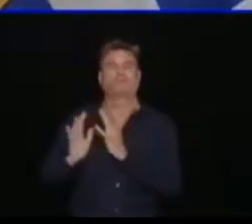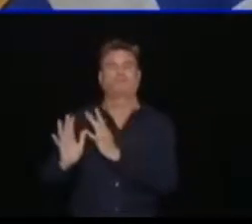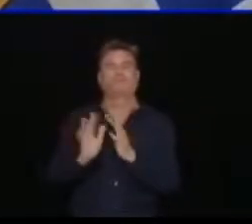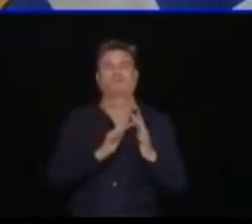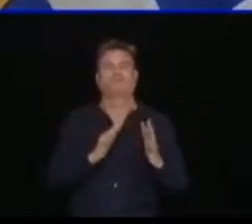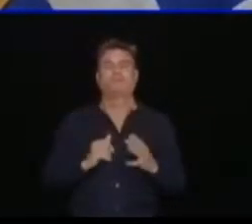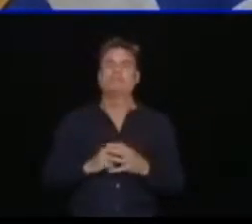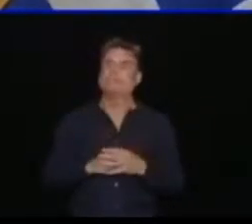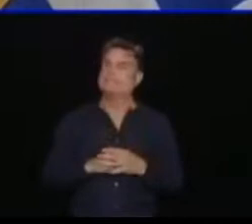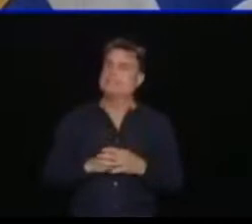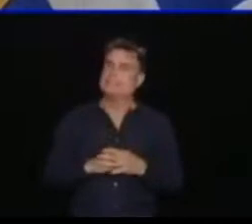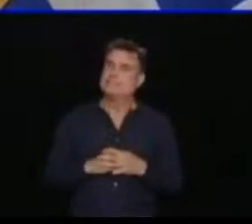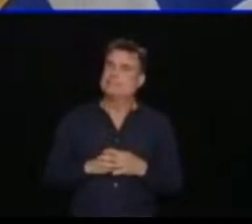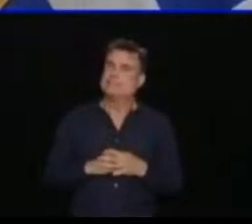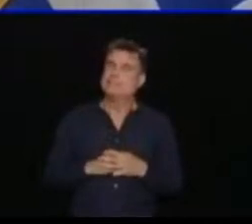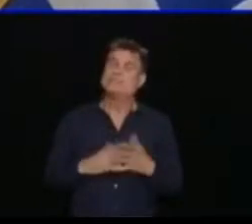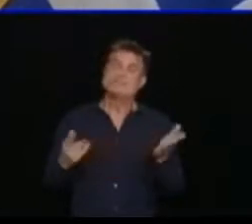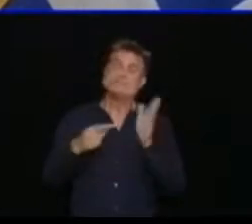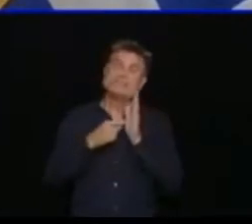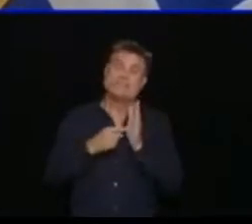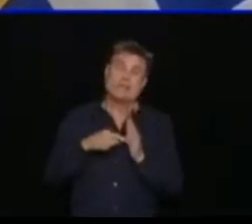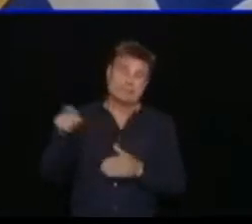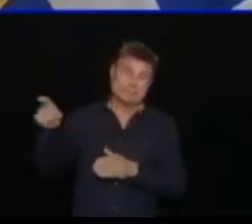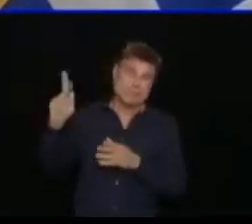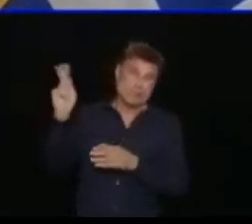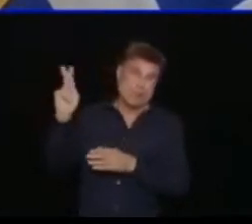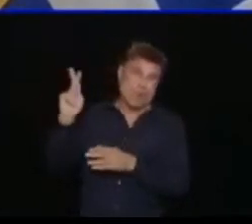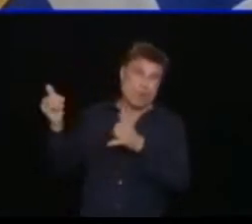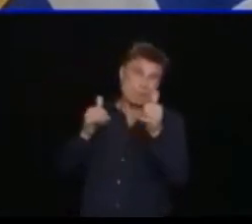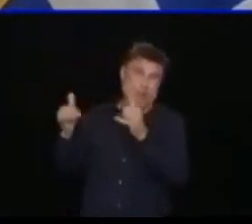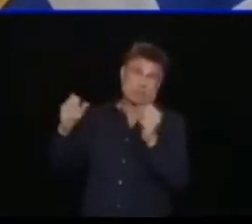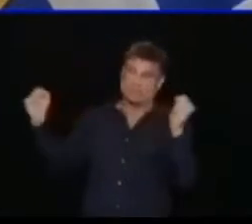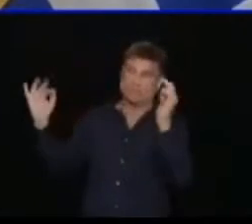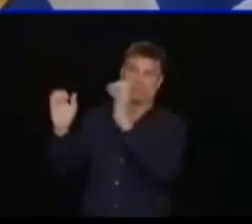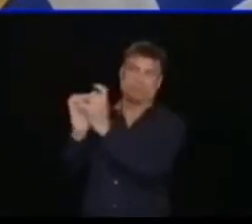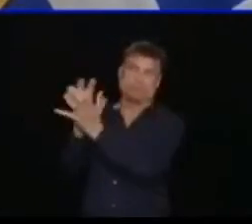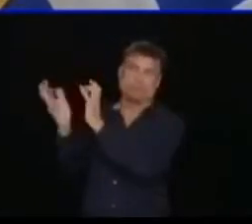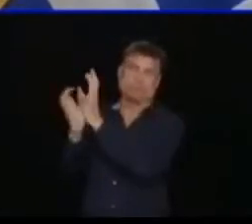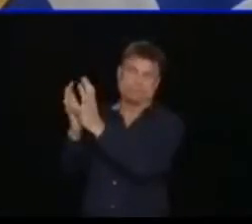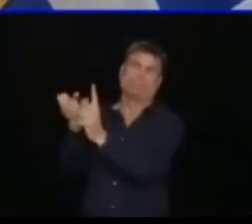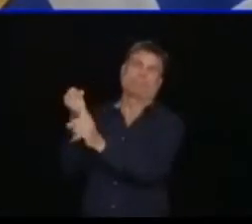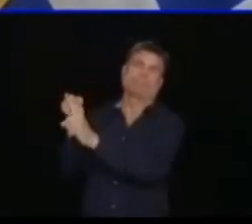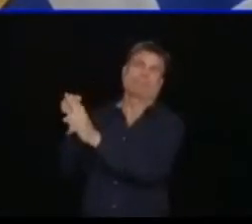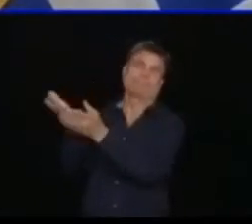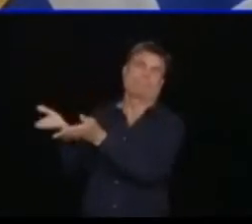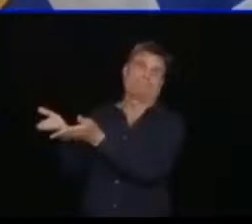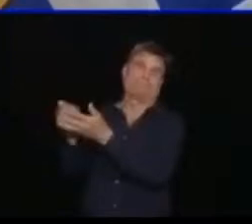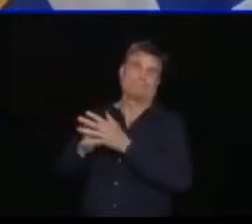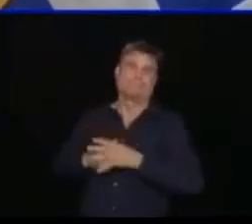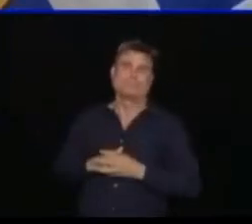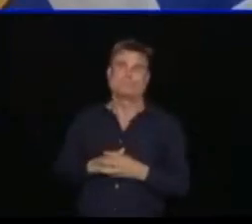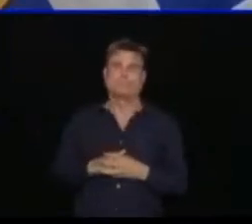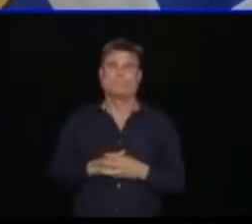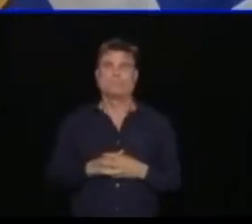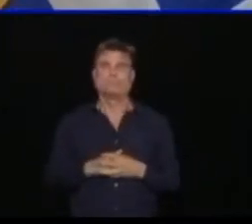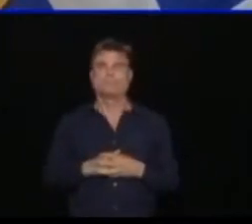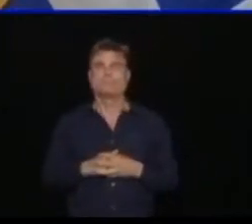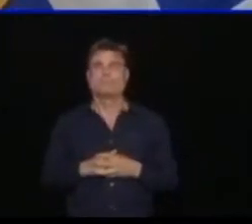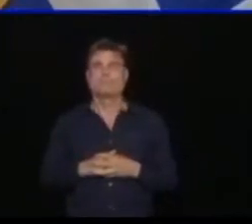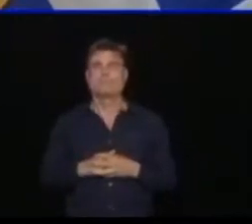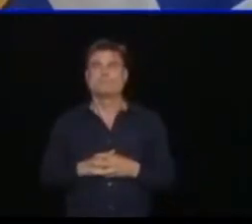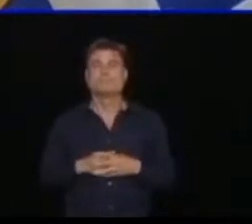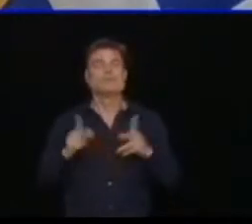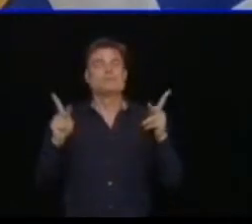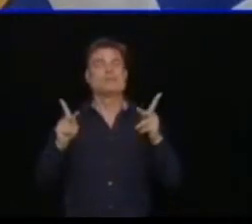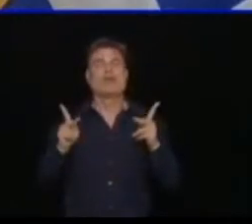个那么多的案例新生，主要是在克鲁纳那边主要是那些室内的这